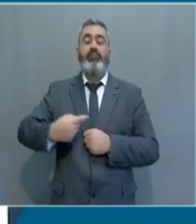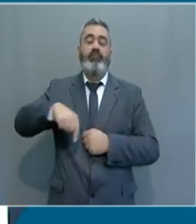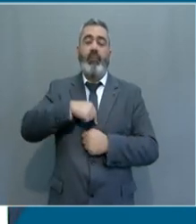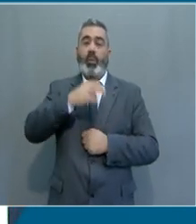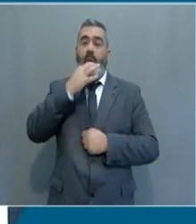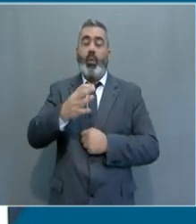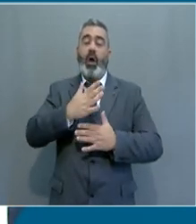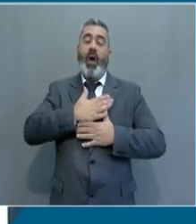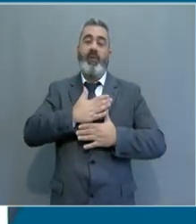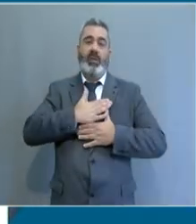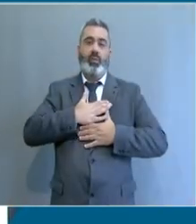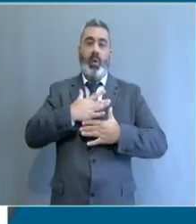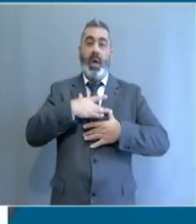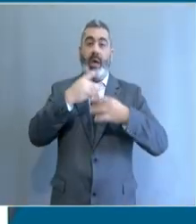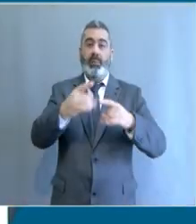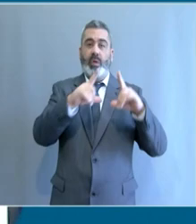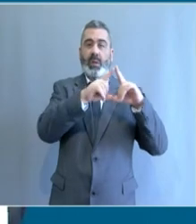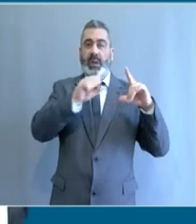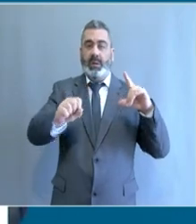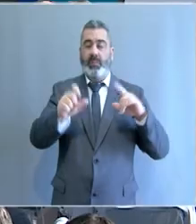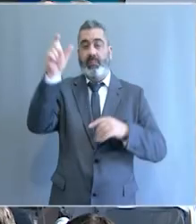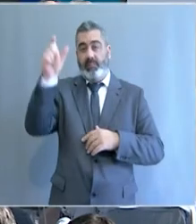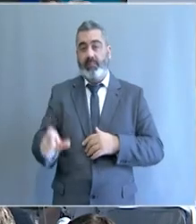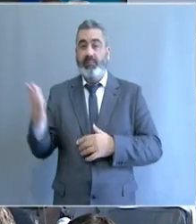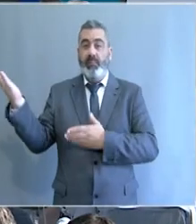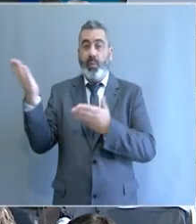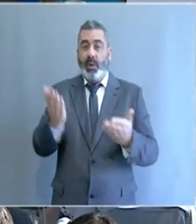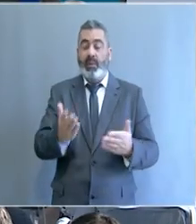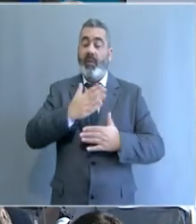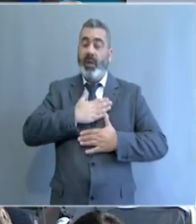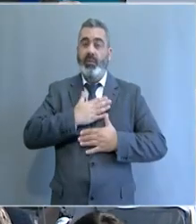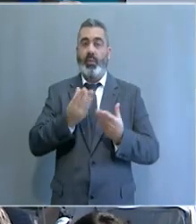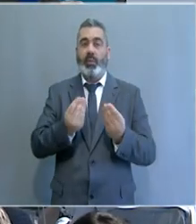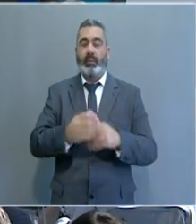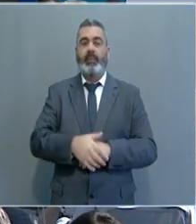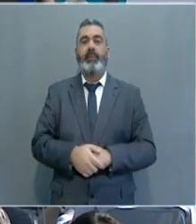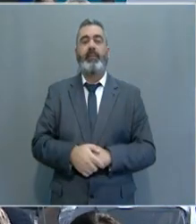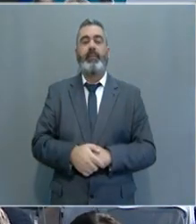μέρους του Διοικητικού Συμβουλίου και των ΕΛΠΕ, κύριε Πρόεδρε, για τη σημερινή παρουσία σας στην εκδήλωση.